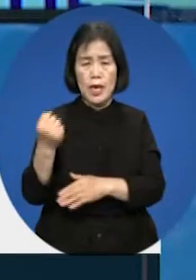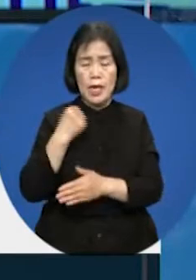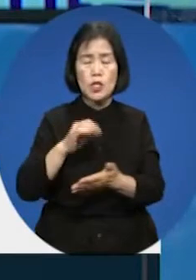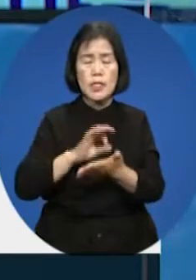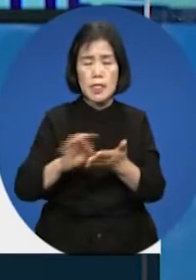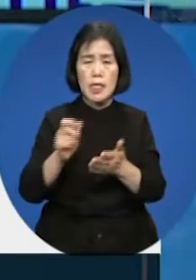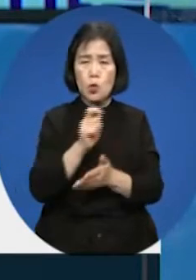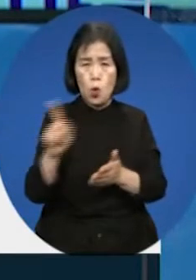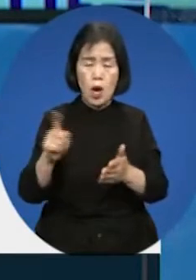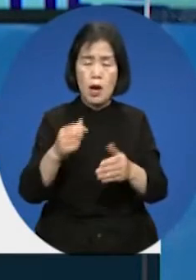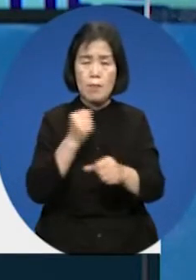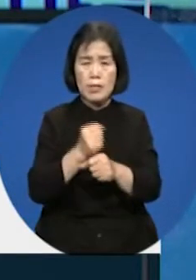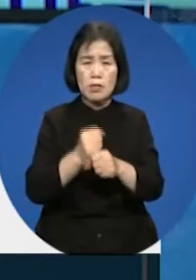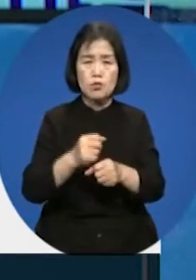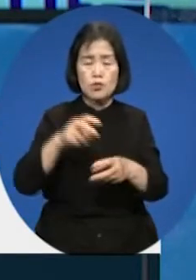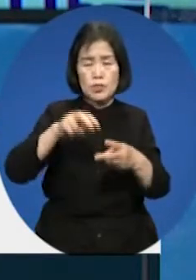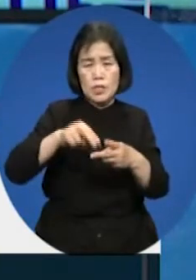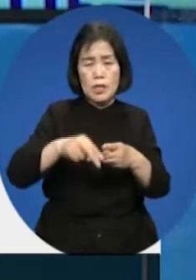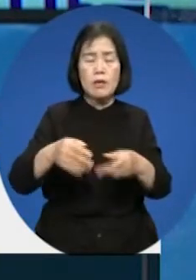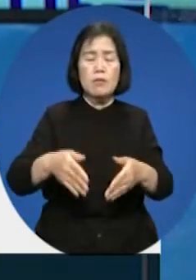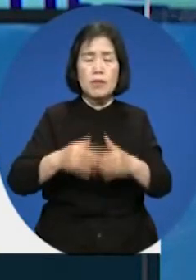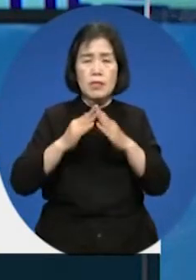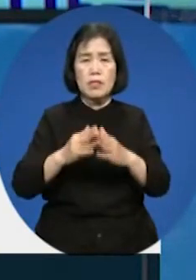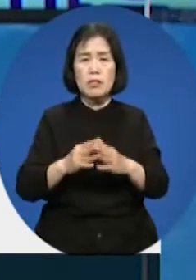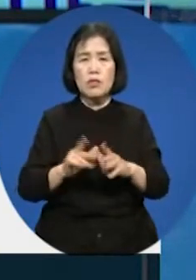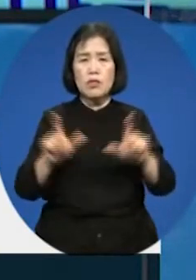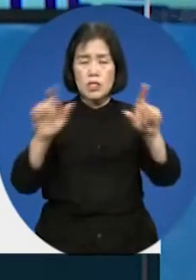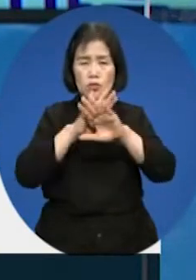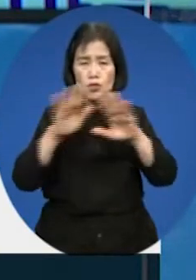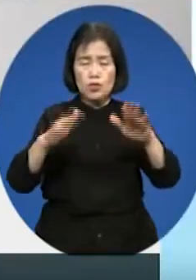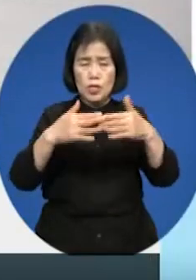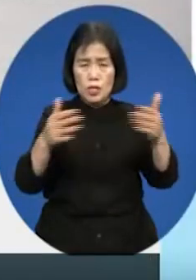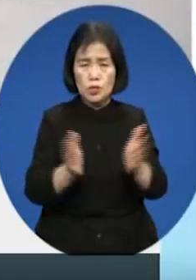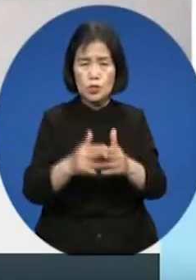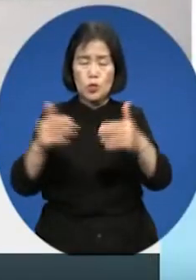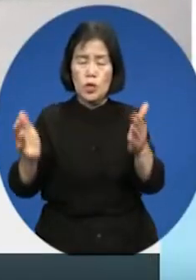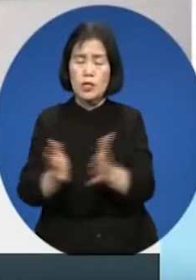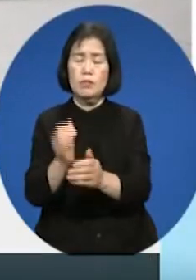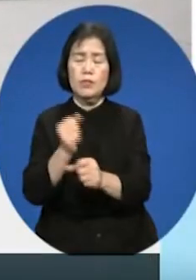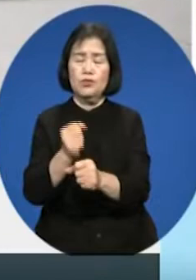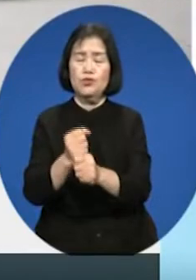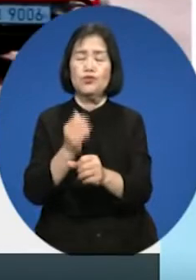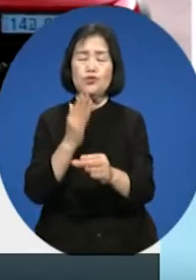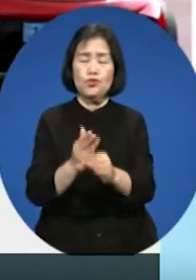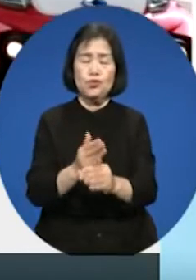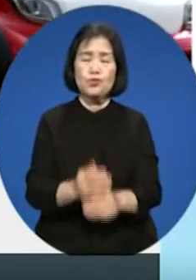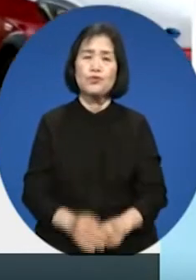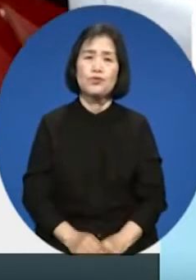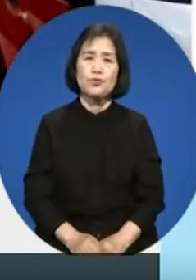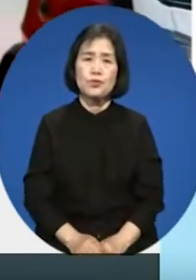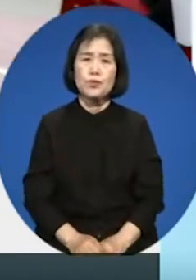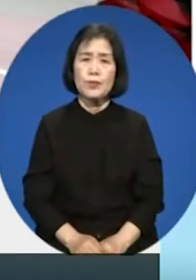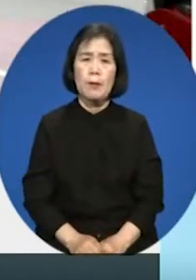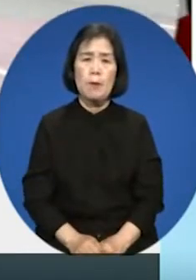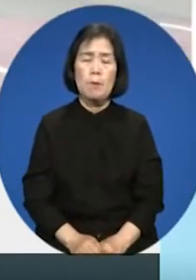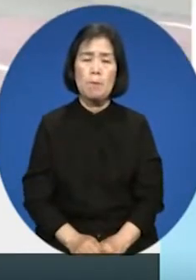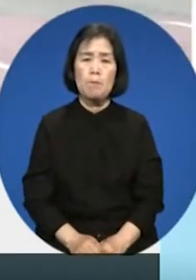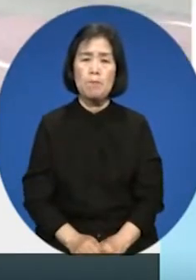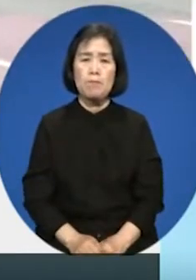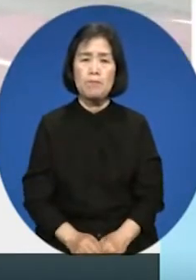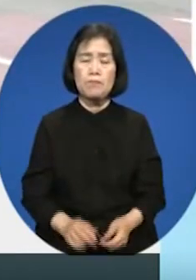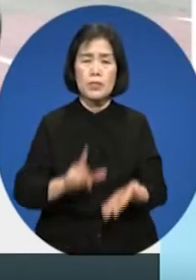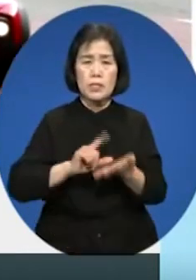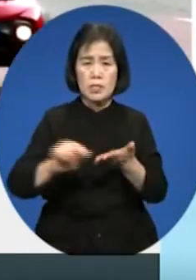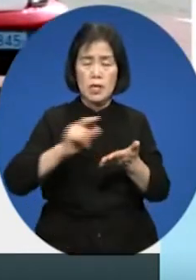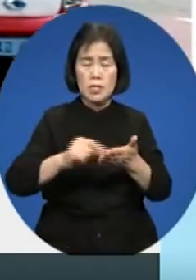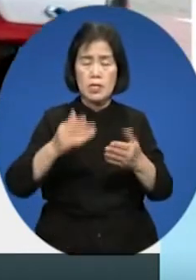기후 에너지 센터를 만들어서 많은 기후 에너지 동아리를 만들어 나가고 있습니다. 그래서 많은 그 지자체